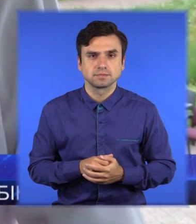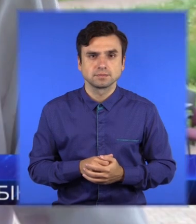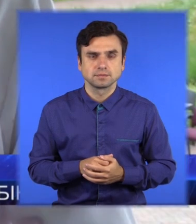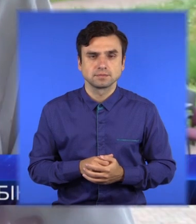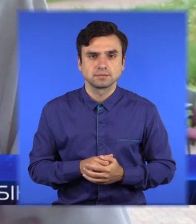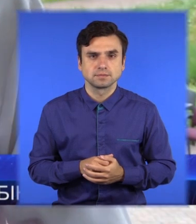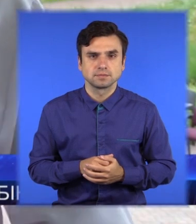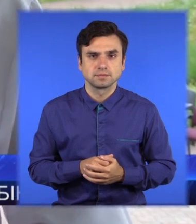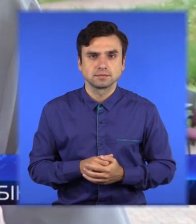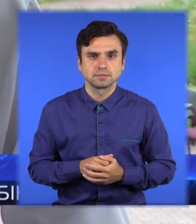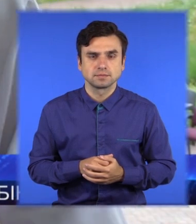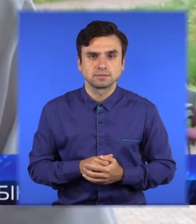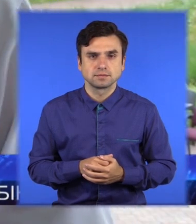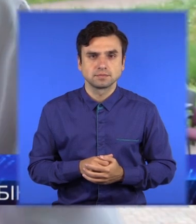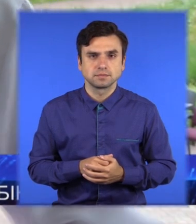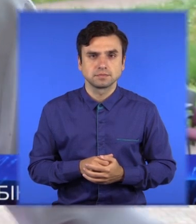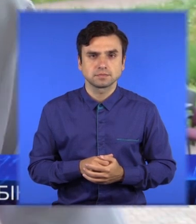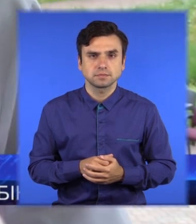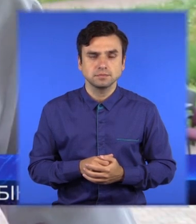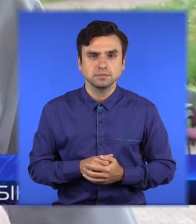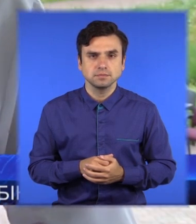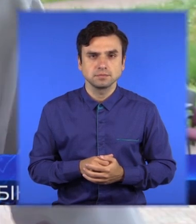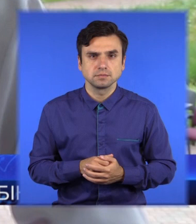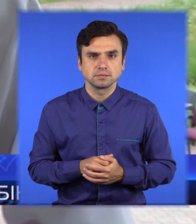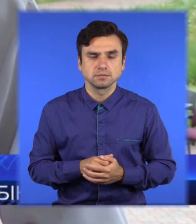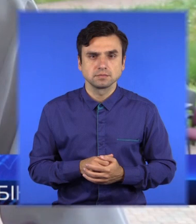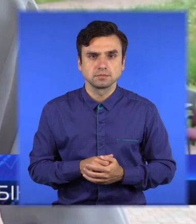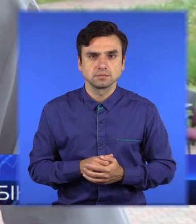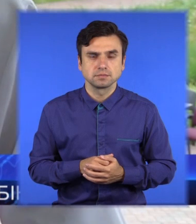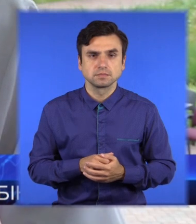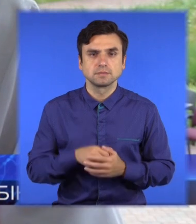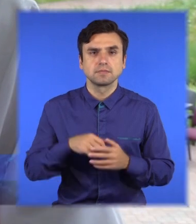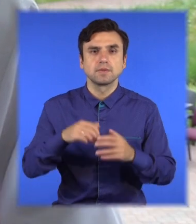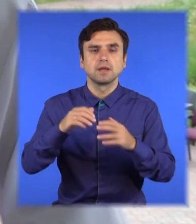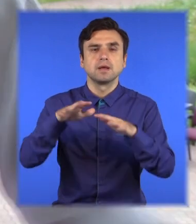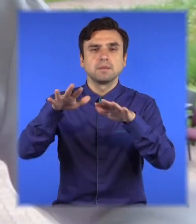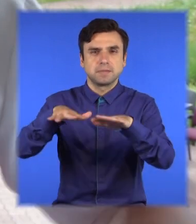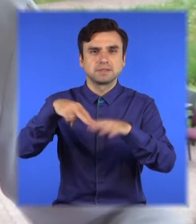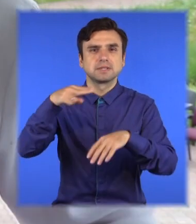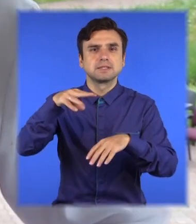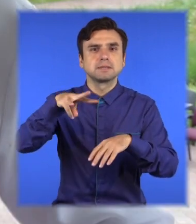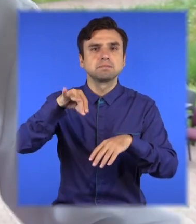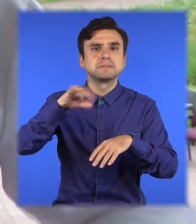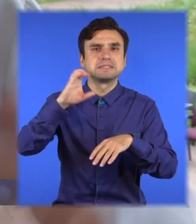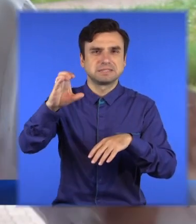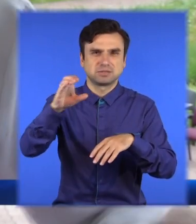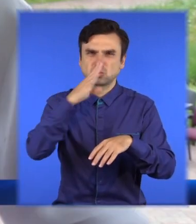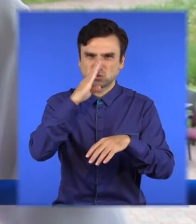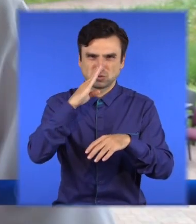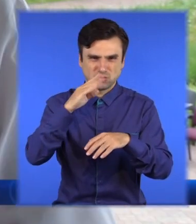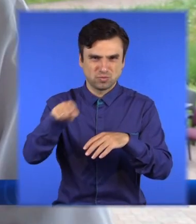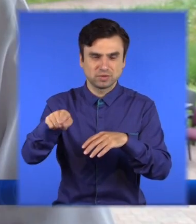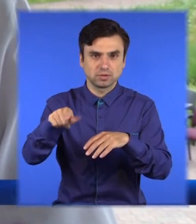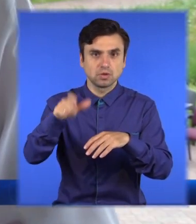дуже символічний час ми сьогодні відзначаємо день народження Кузьми Скрябіна. На фоні виборів, на